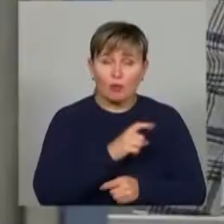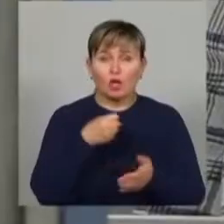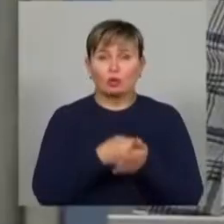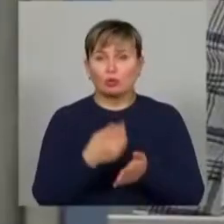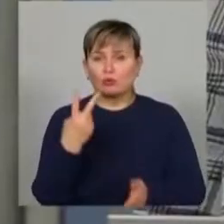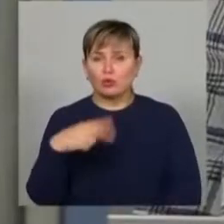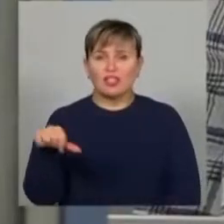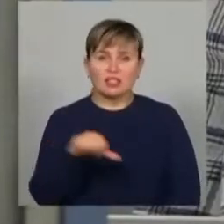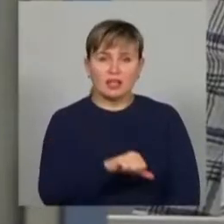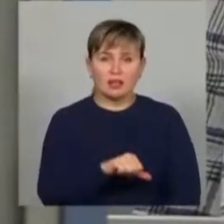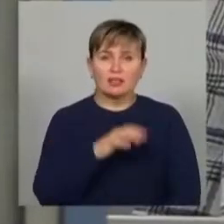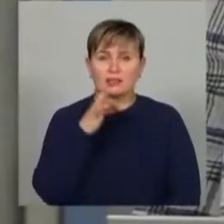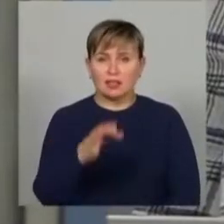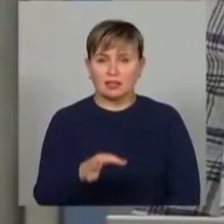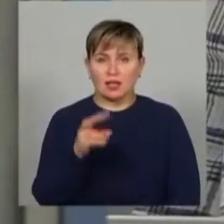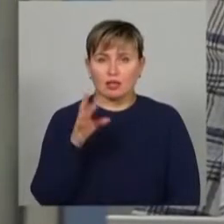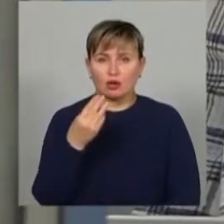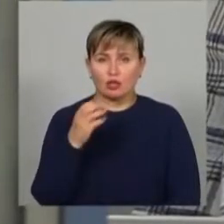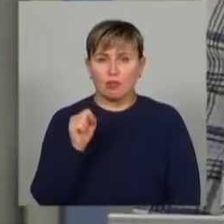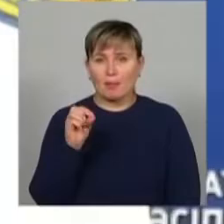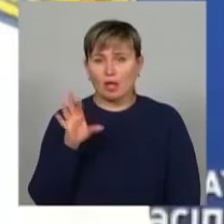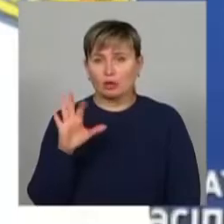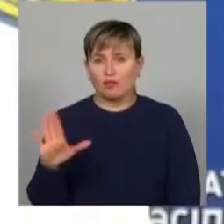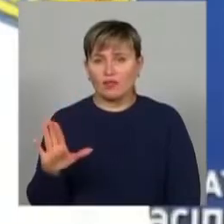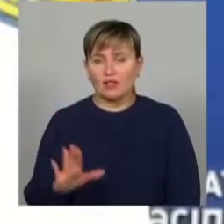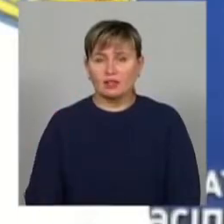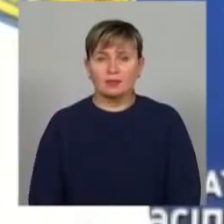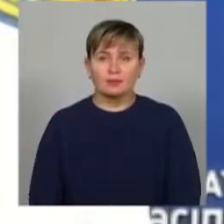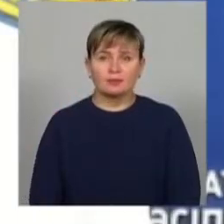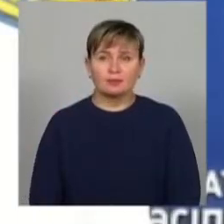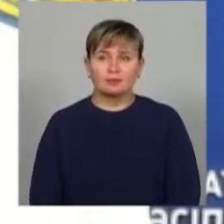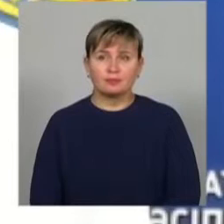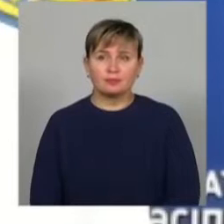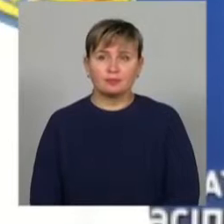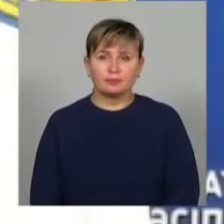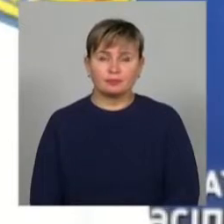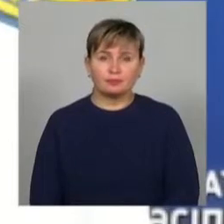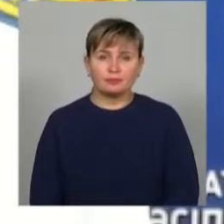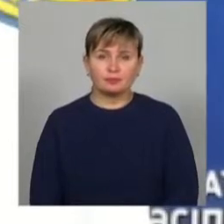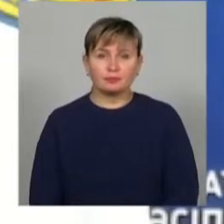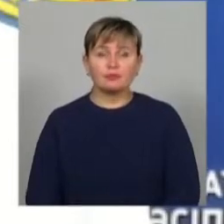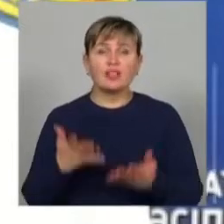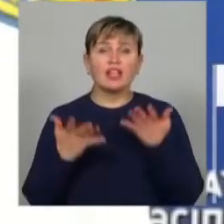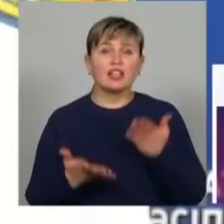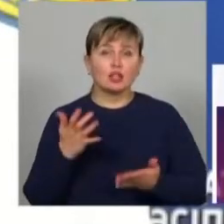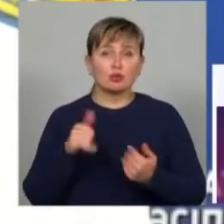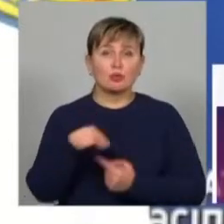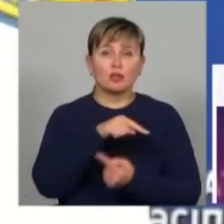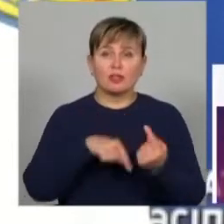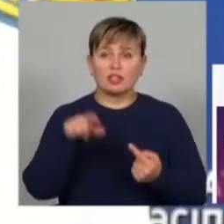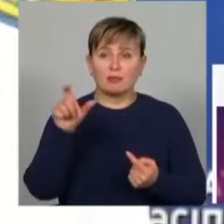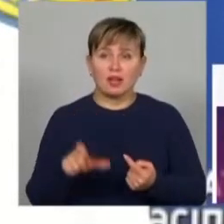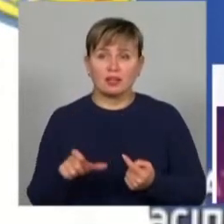до 2 недель, отметил Кошмамбетов. Если у предпринимателя